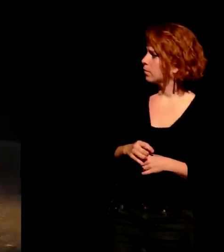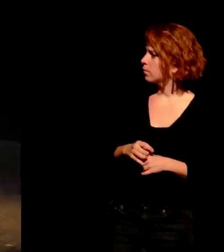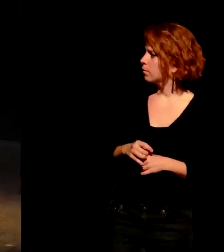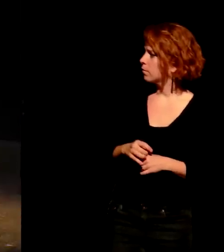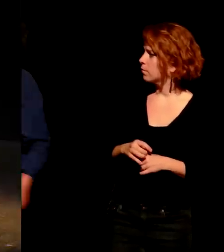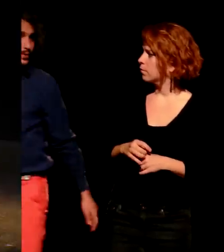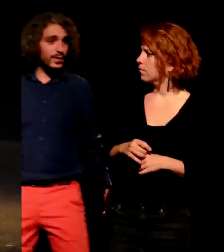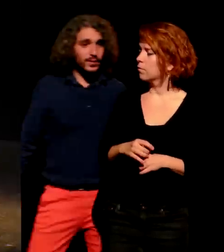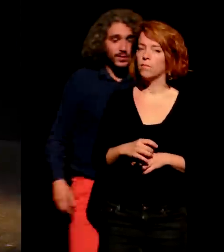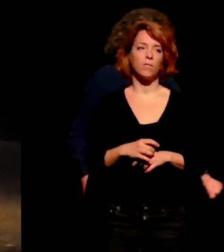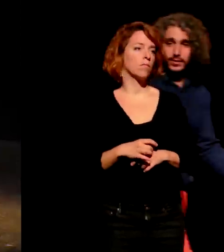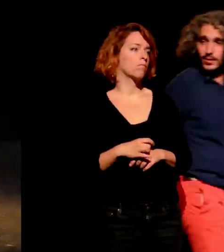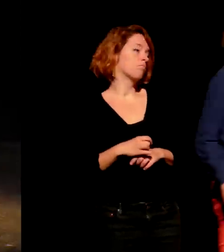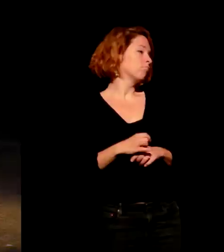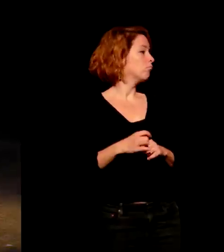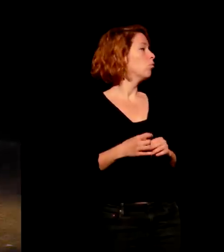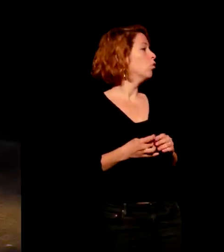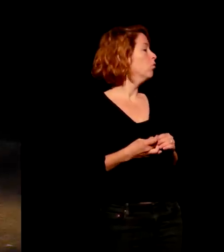Bouc émissaire, ça se traduit ça ?